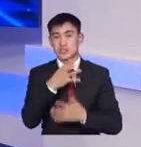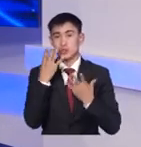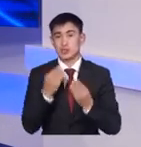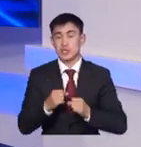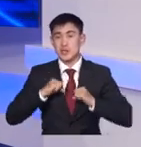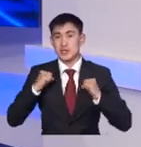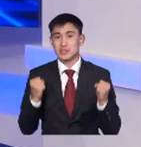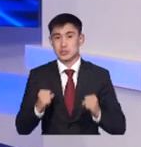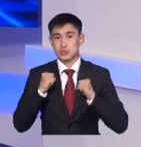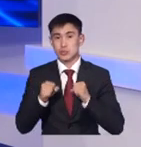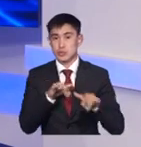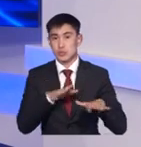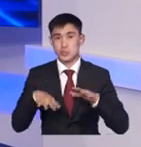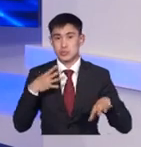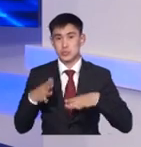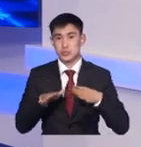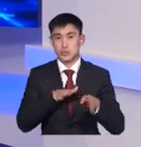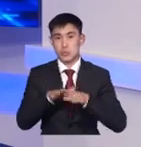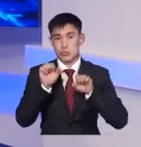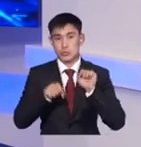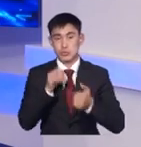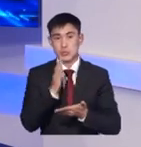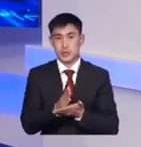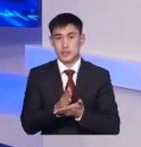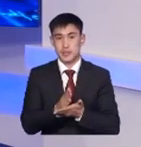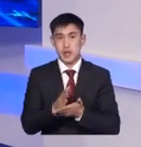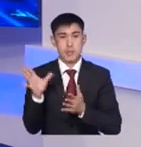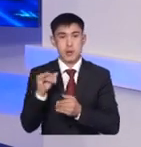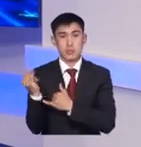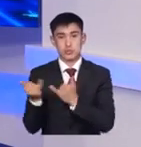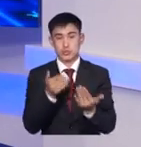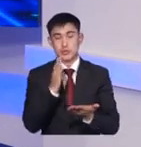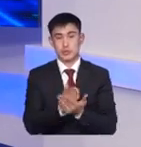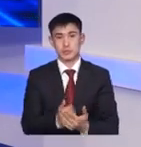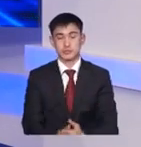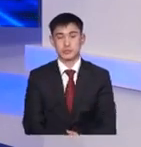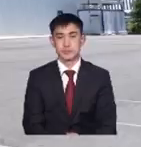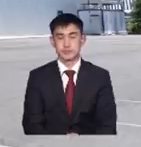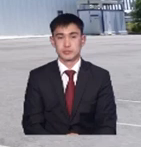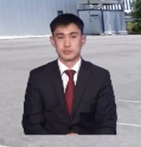ыстығында да қысқы спорт түрлерімен айналысуға толық мүмкіндігі бар, оған барлық жағдай жасалған.